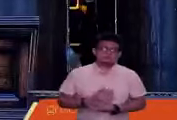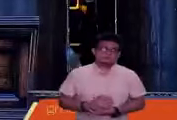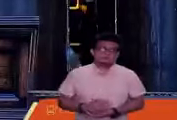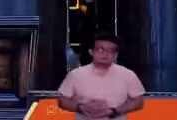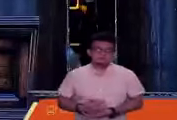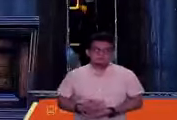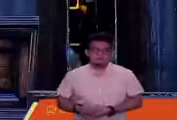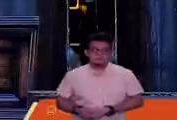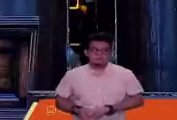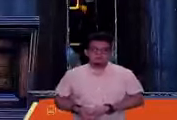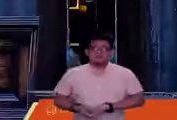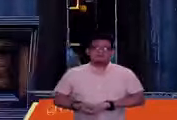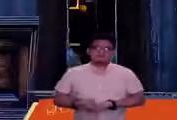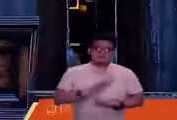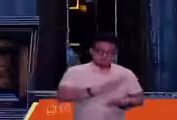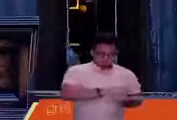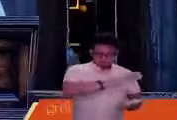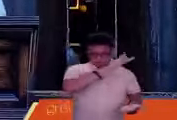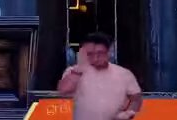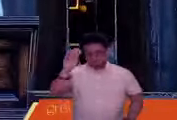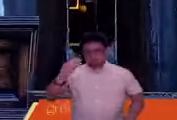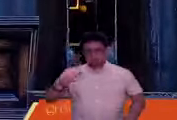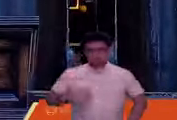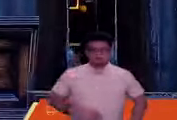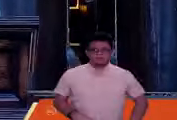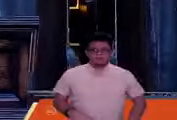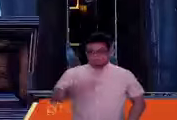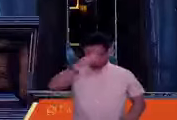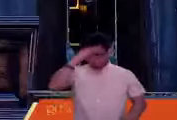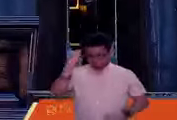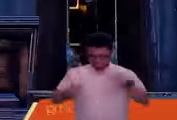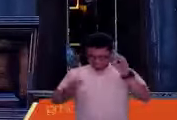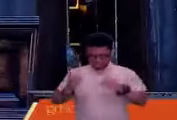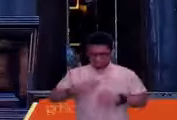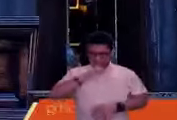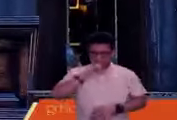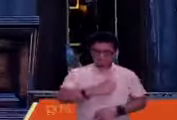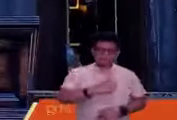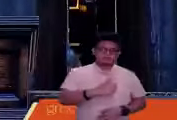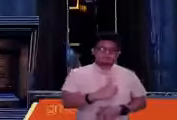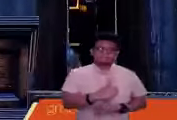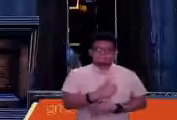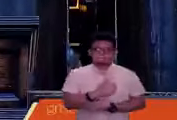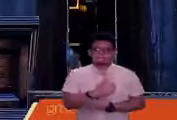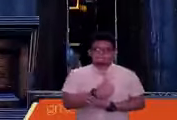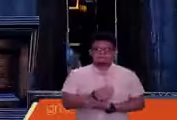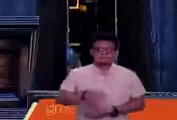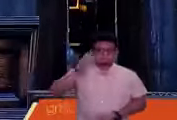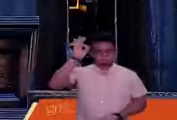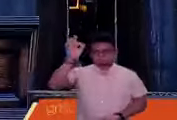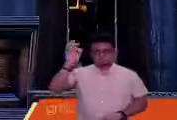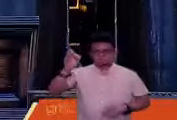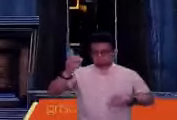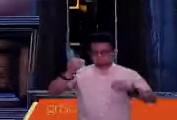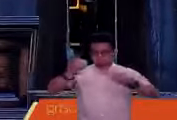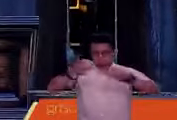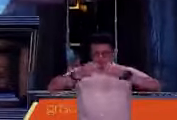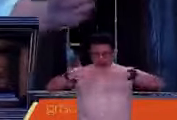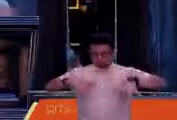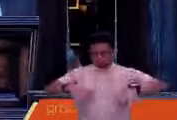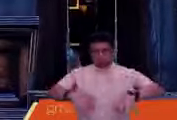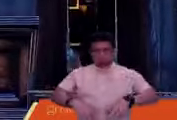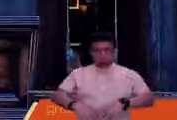sa akong kinabuhi. Kaya kung wala pa, mga kaigsunan, I will say, I am, you know, I should